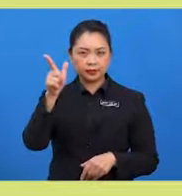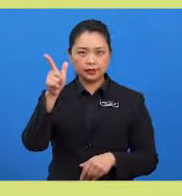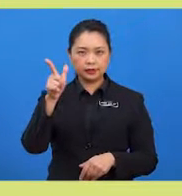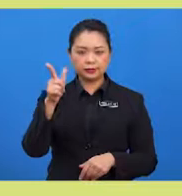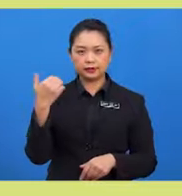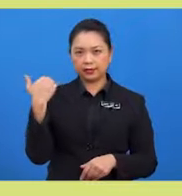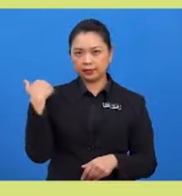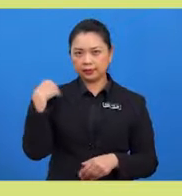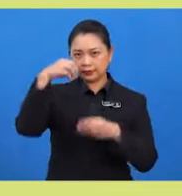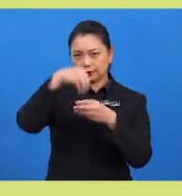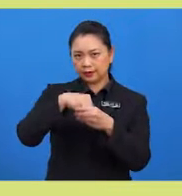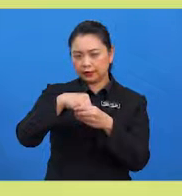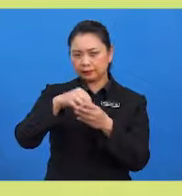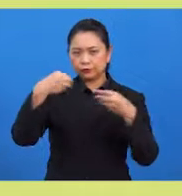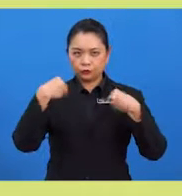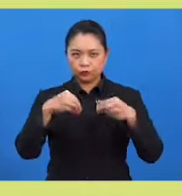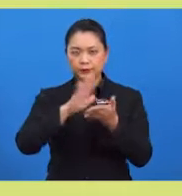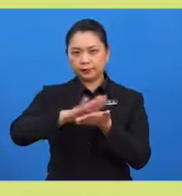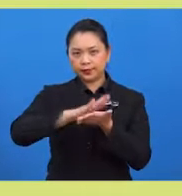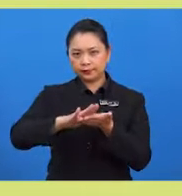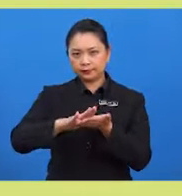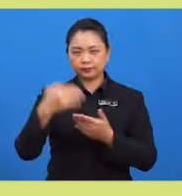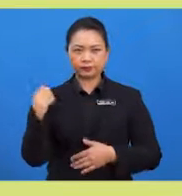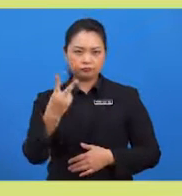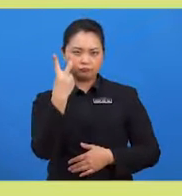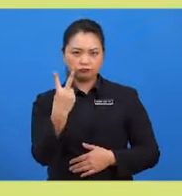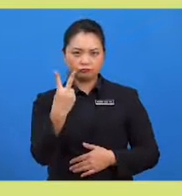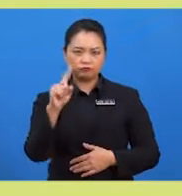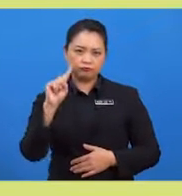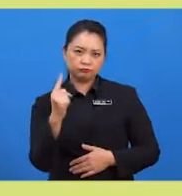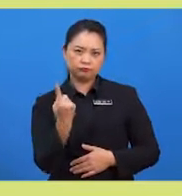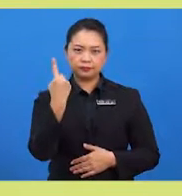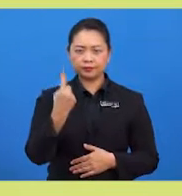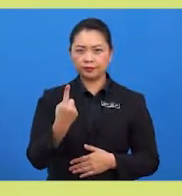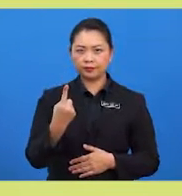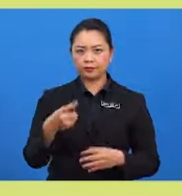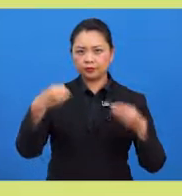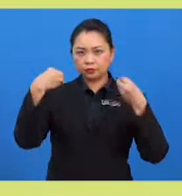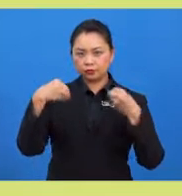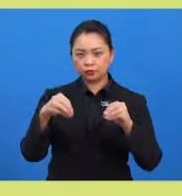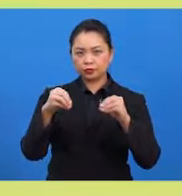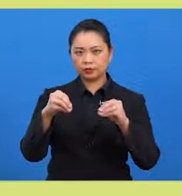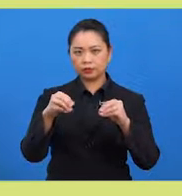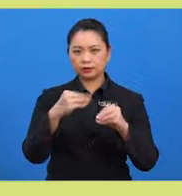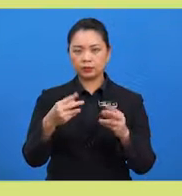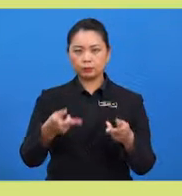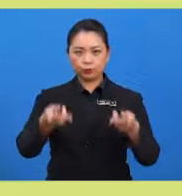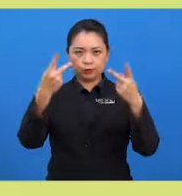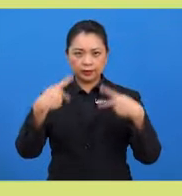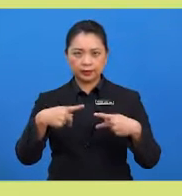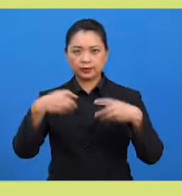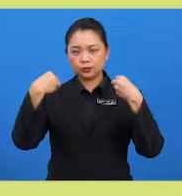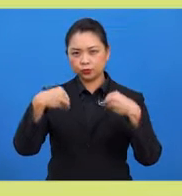dalam komponen jualan bersih. Ada dua sahaja iaitu jualan dan pulangan